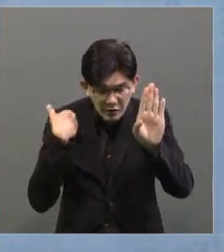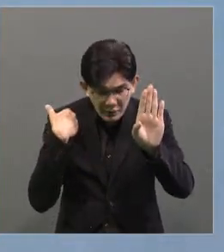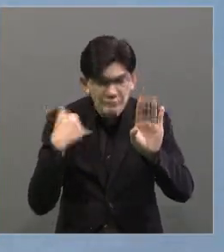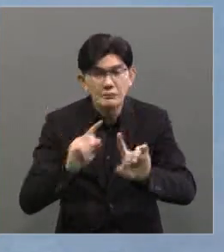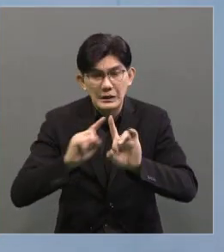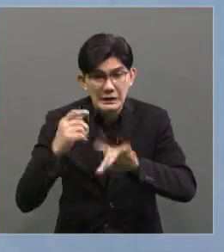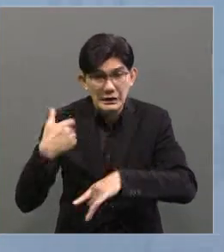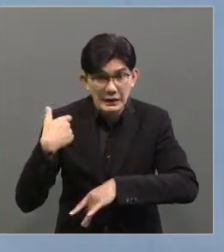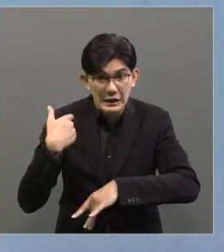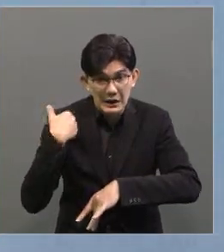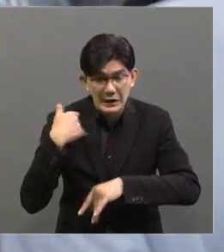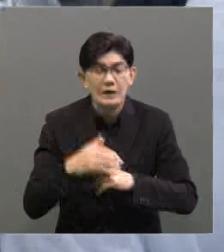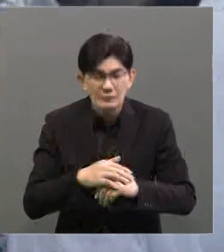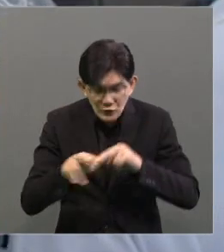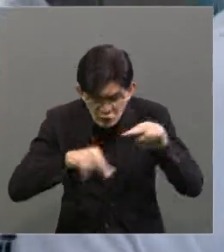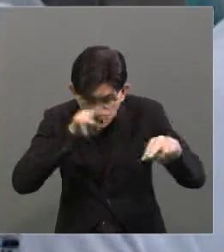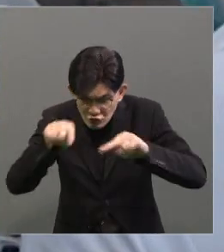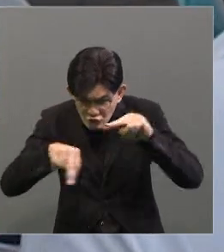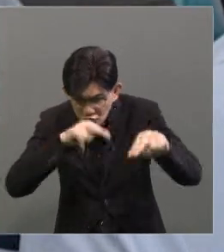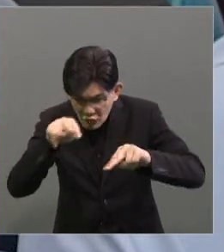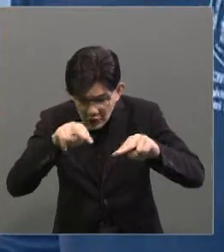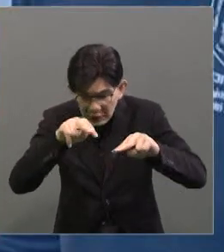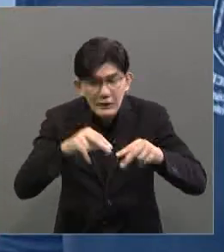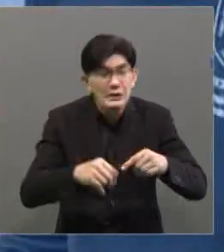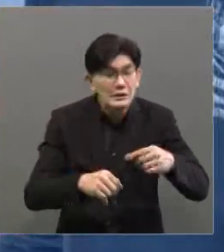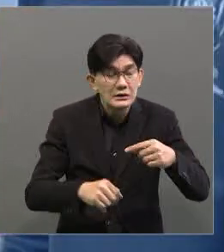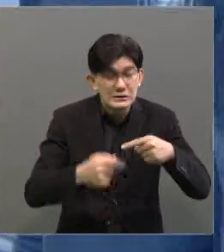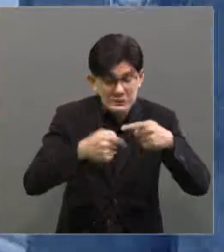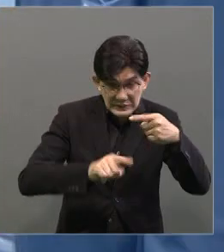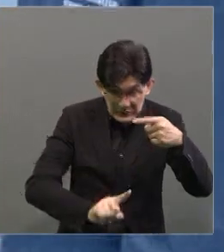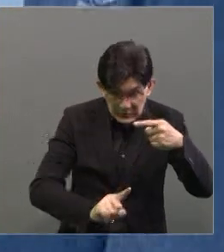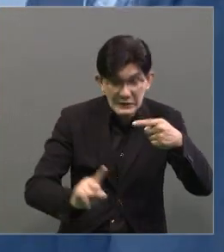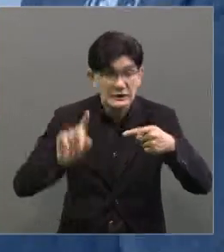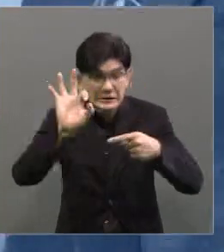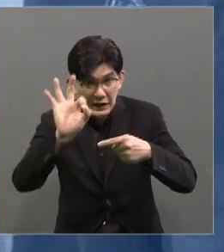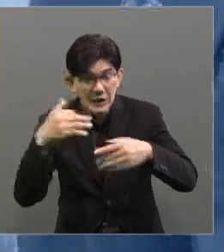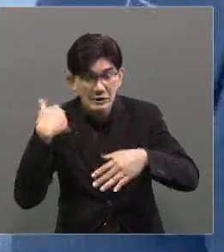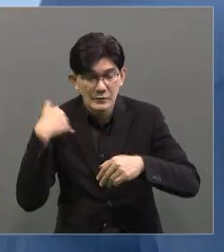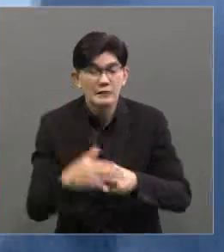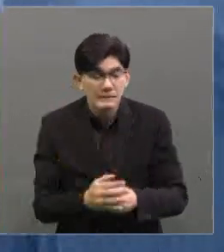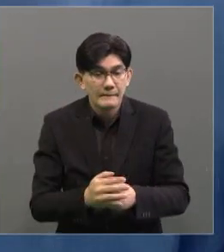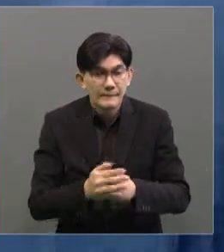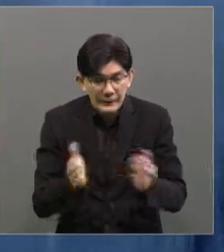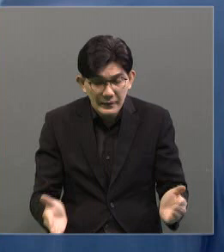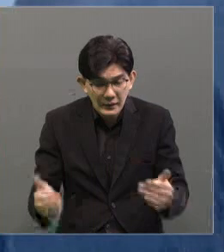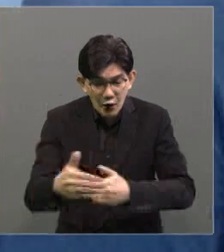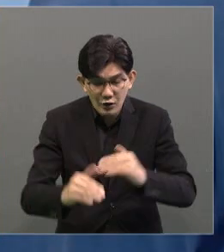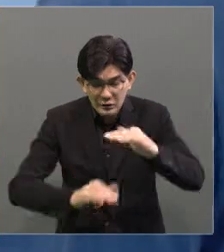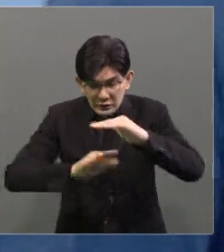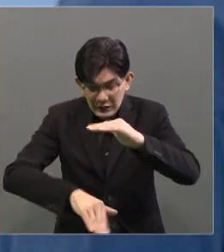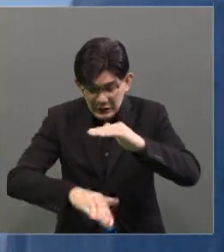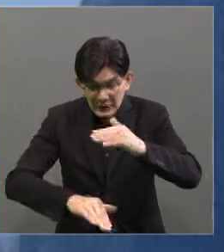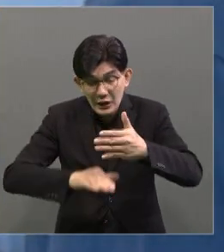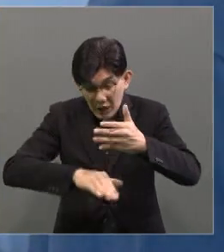กระเทาะผนังบริเวณชั้น1และชั้น9นอกจากนี้ยังทำการตรวจโครงสร้างตั้งแต่ห้องใต้ดินที่ใช้เป็นห้องเก็บเวชระเบีย